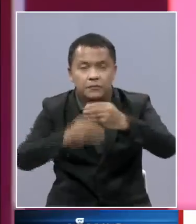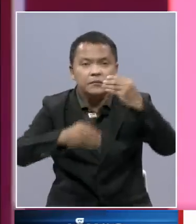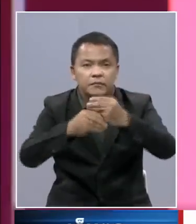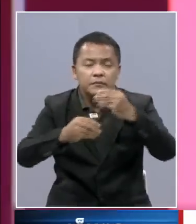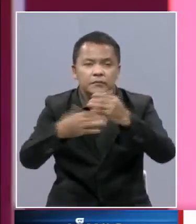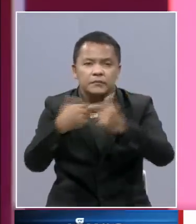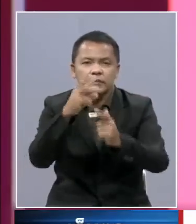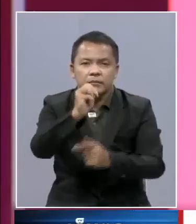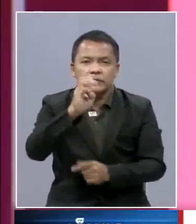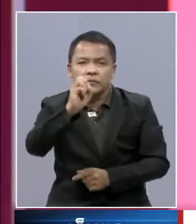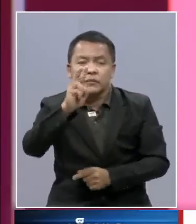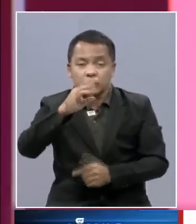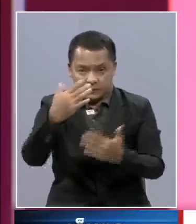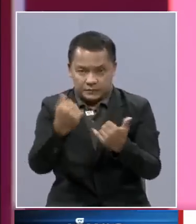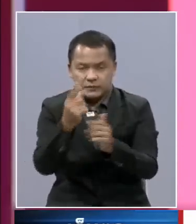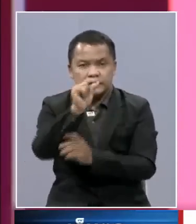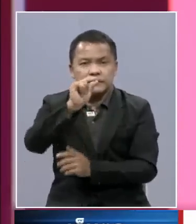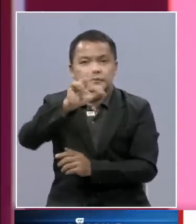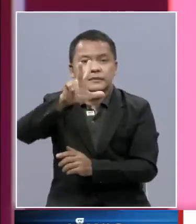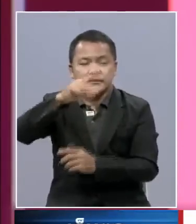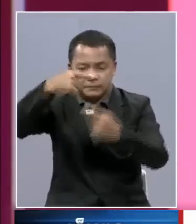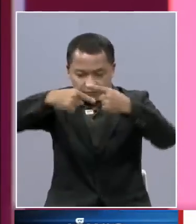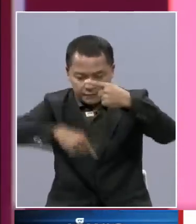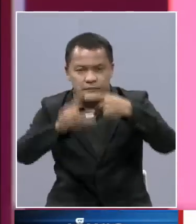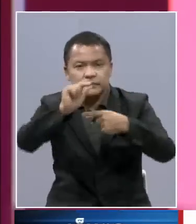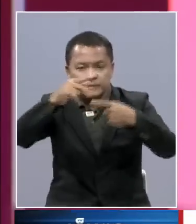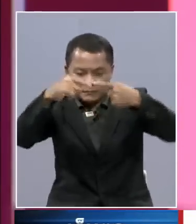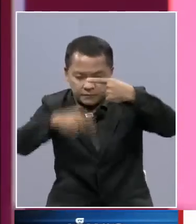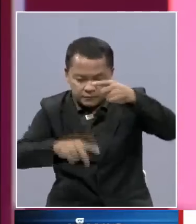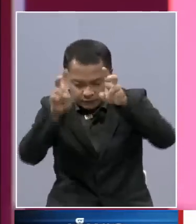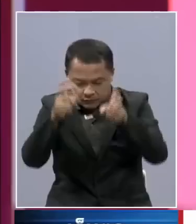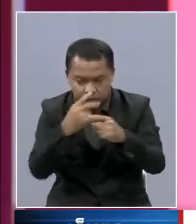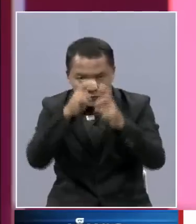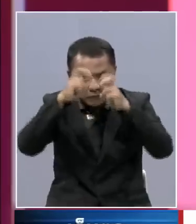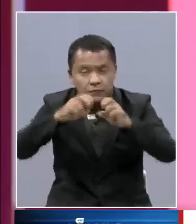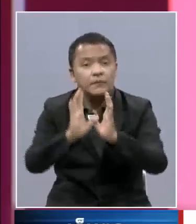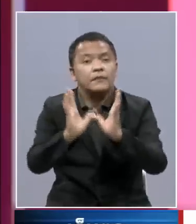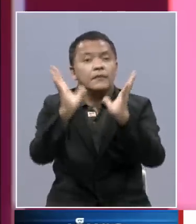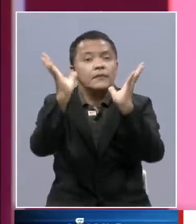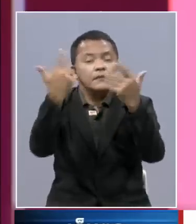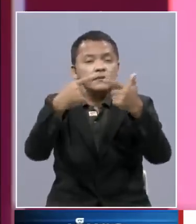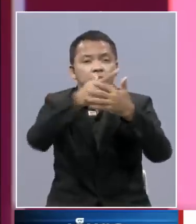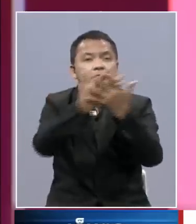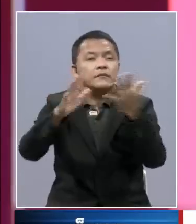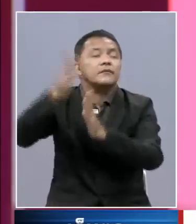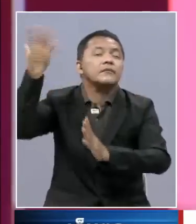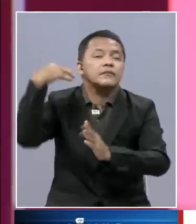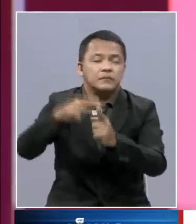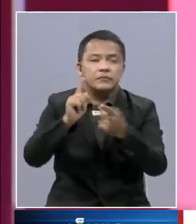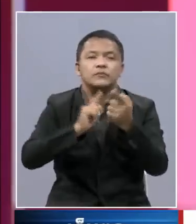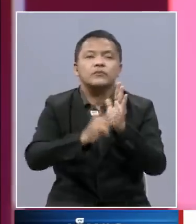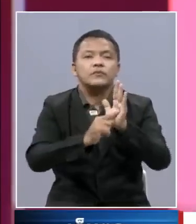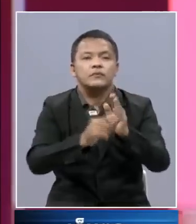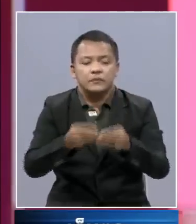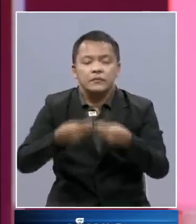าใน MOU ฉบับล่าสุด23ข้อเนี่ยที่ร่างขึ้นใหม่ถ้าเขาไปเจาะดูเรื่องที่หายไปจากร่างเดิมนะก็อย่างเช่น